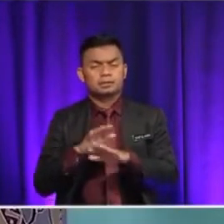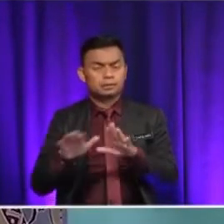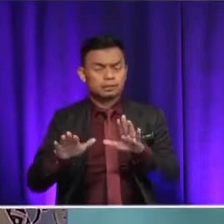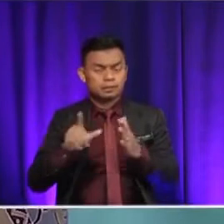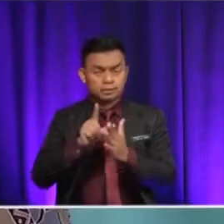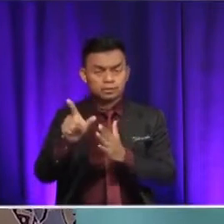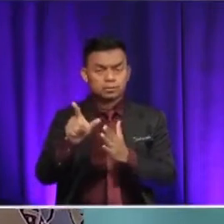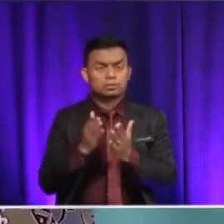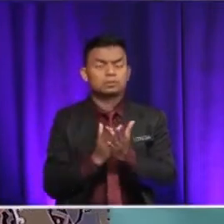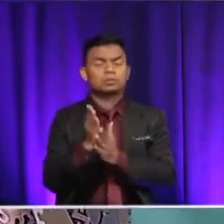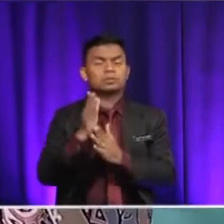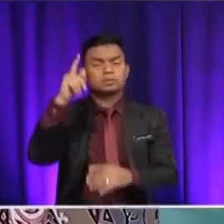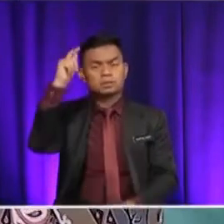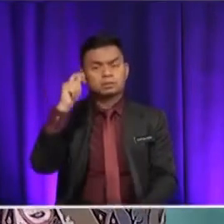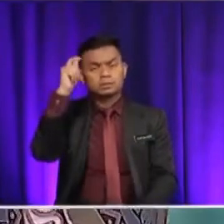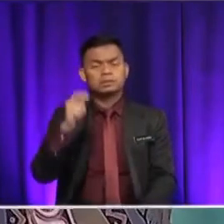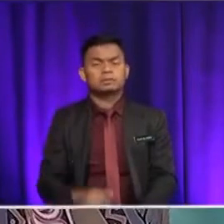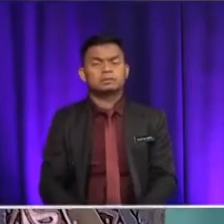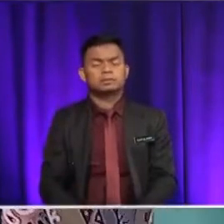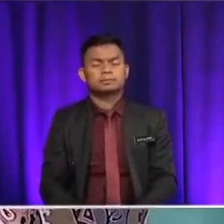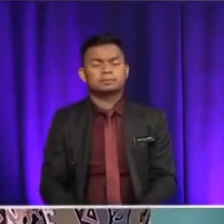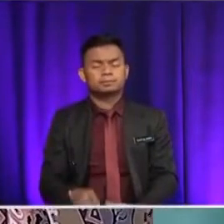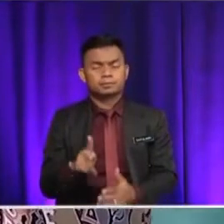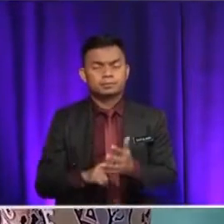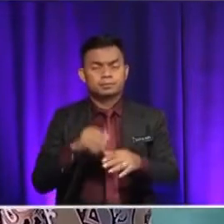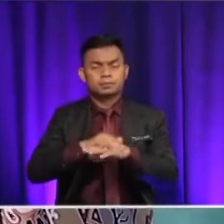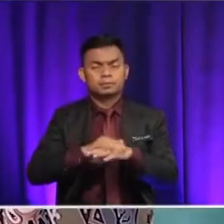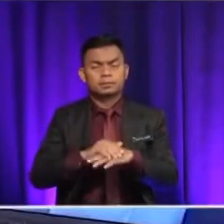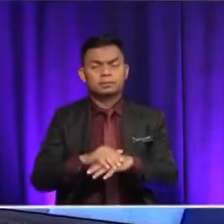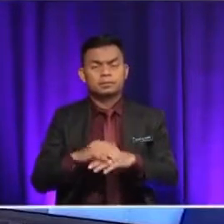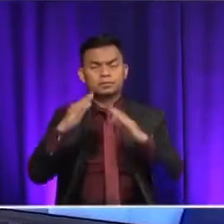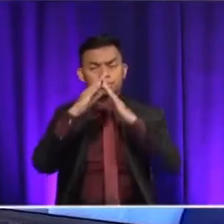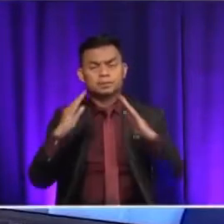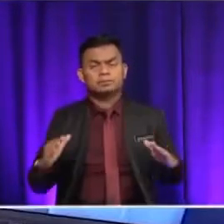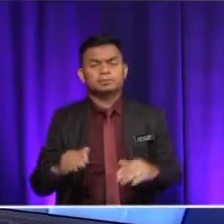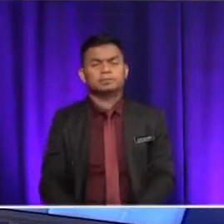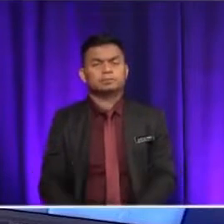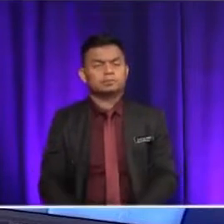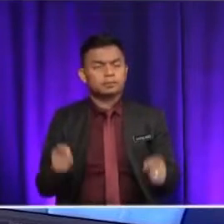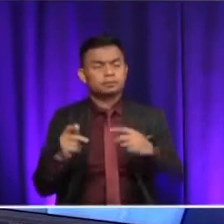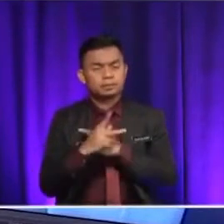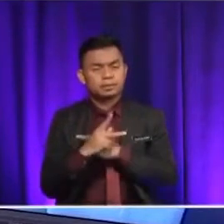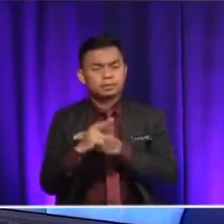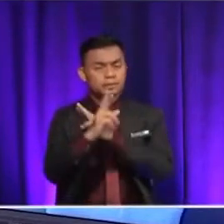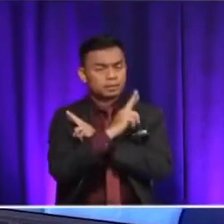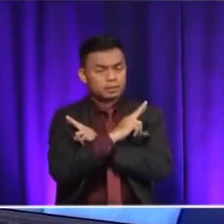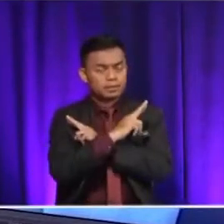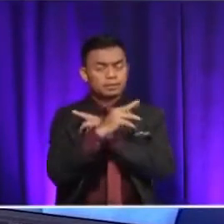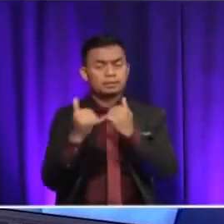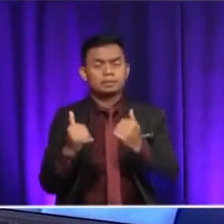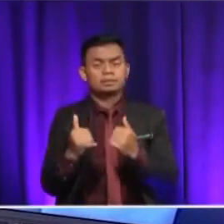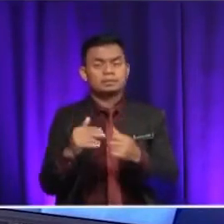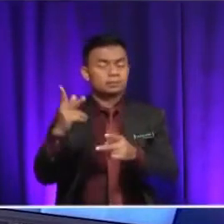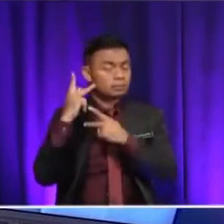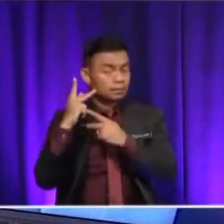ke tandas. Kebanyakan rumahnya, Sean. Kebanyakan rumahnya. Okey, terima kasih cikgu. Dan sekarang kita akan berehat seketika. Kembali